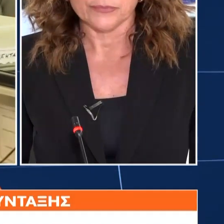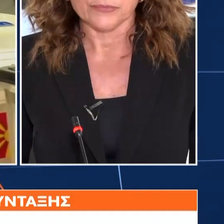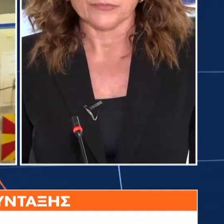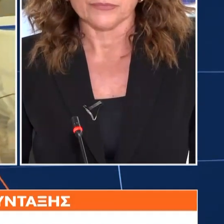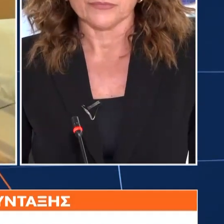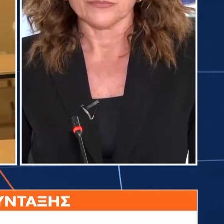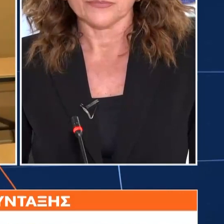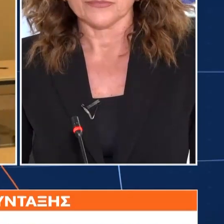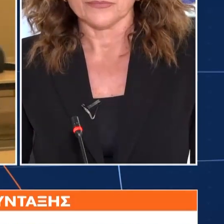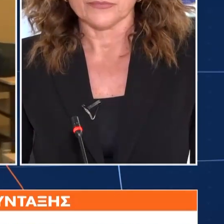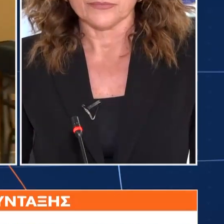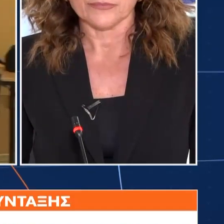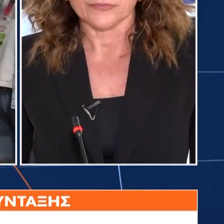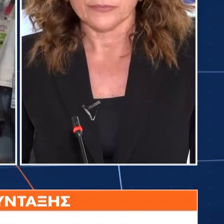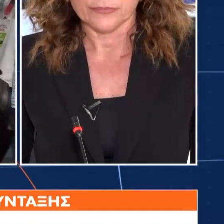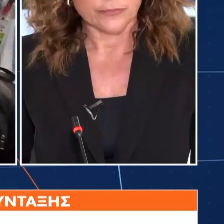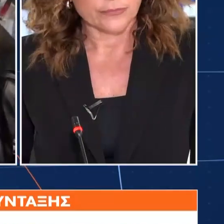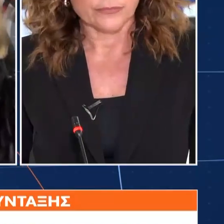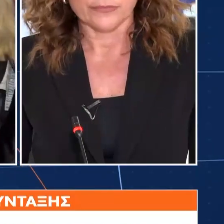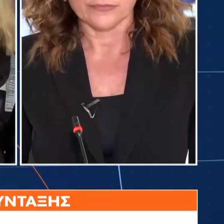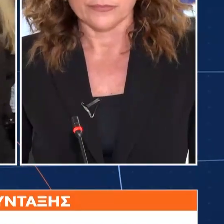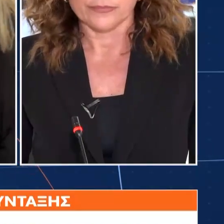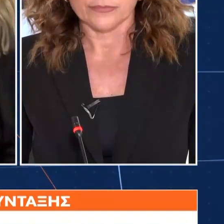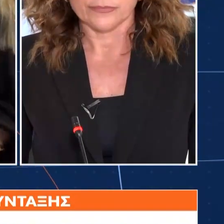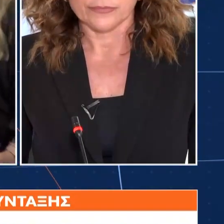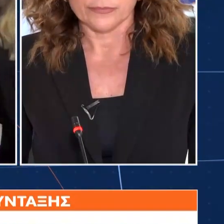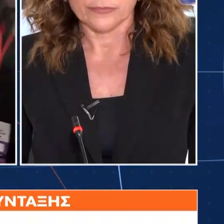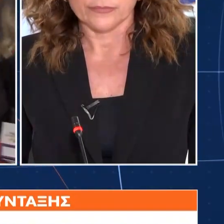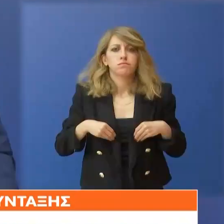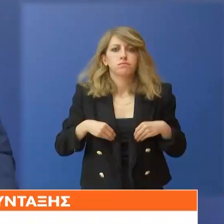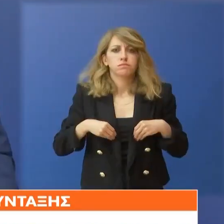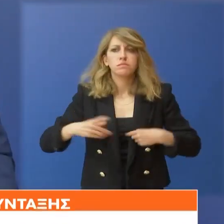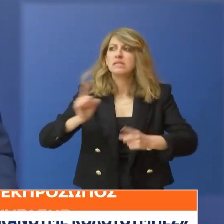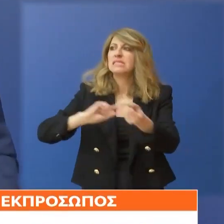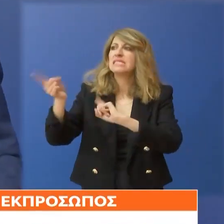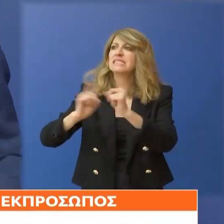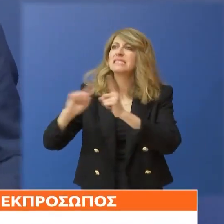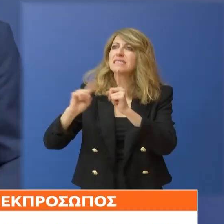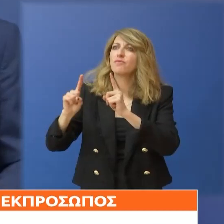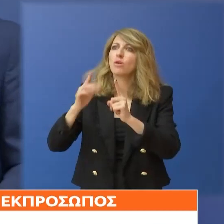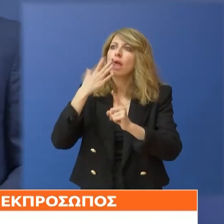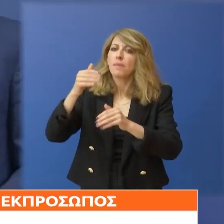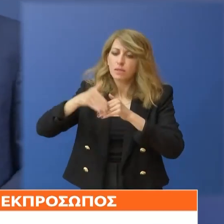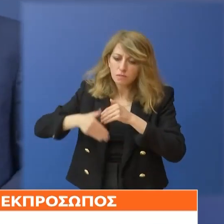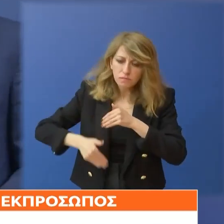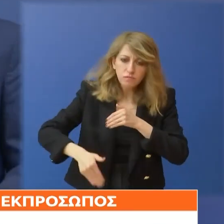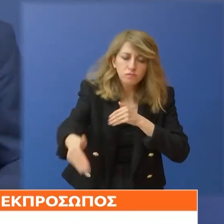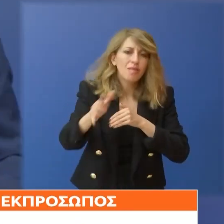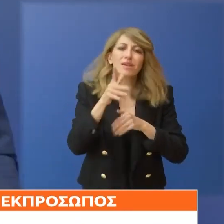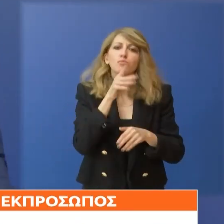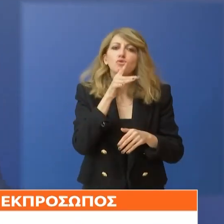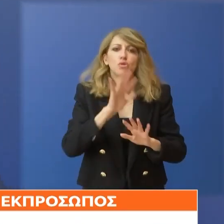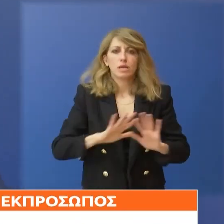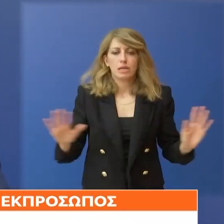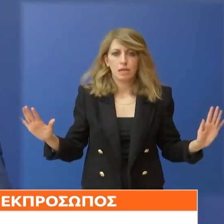το επισημαίνουν αυτό και οι ευρωπαίοι ηγέτες ευχαριστώ σοφία να ακούσουμε τον κύριο μαρινάκη εμείς δεν κάνουμε να χρησιμοποιήσω μια ορολογία που